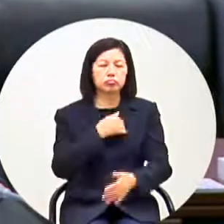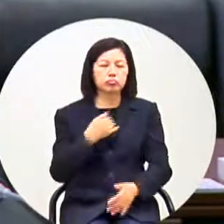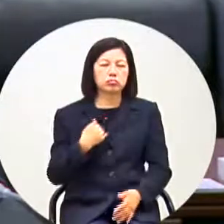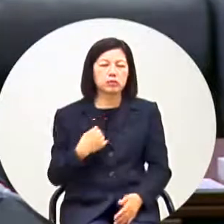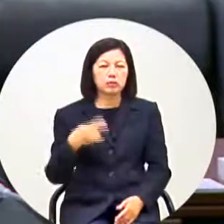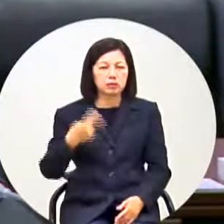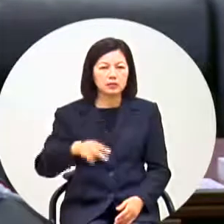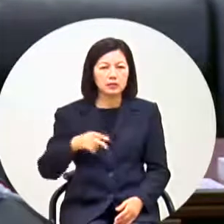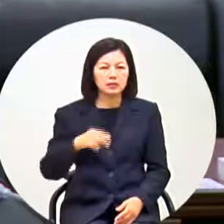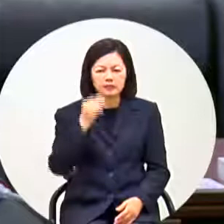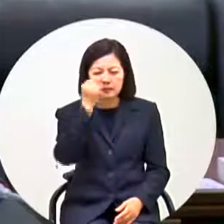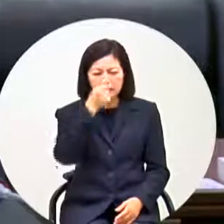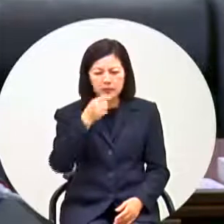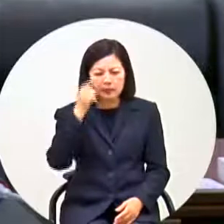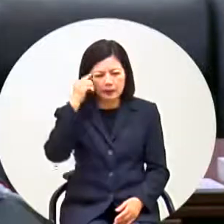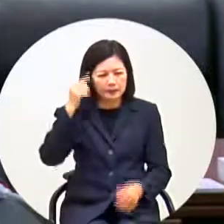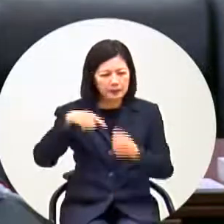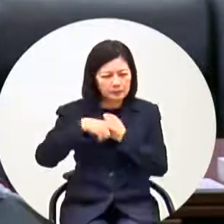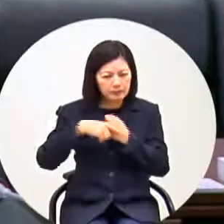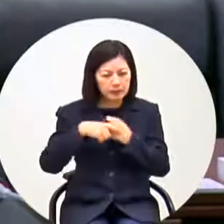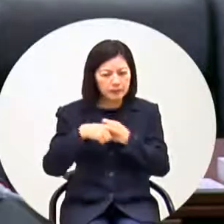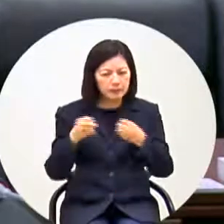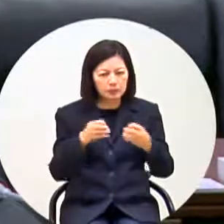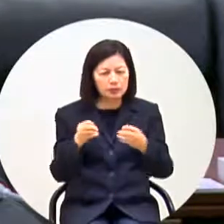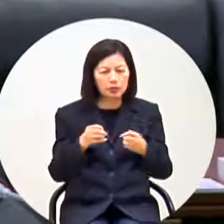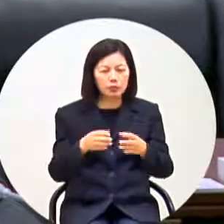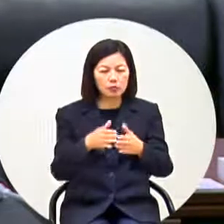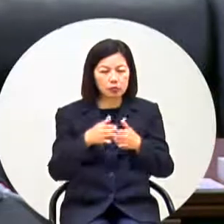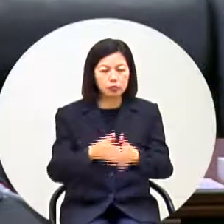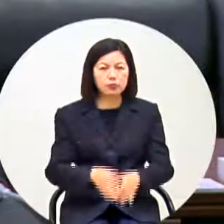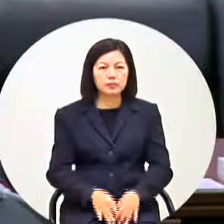了哈。啊，那另外